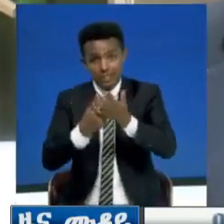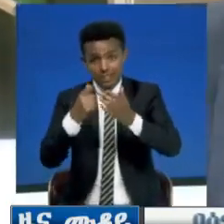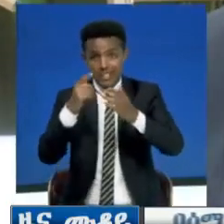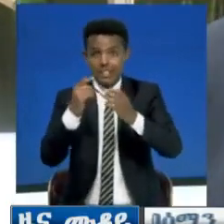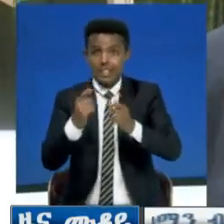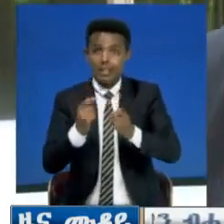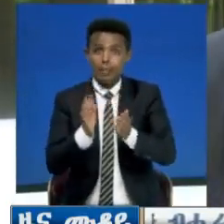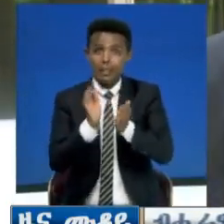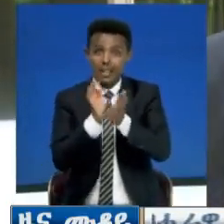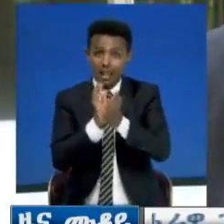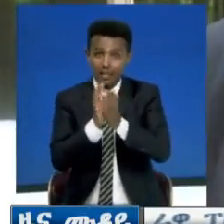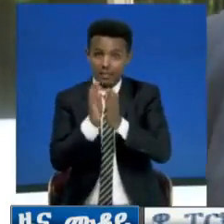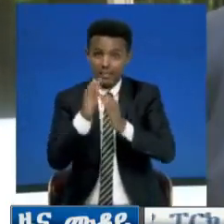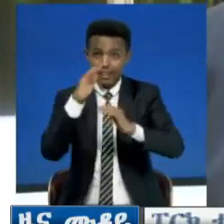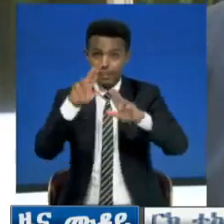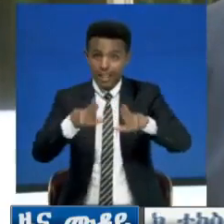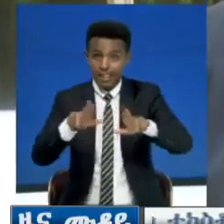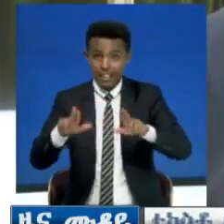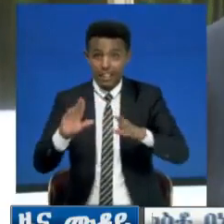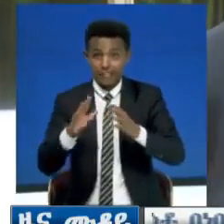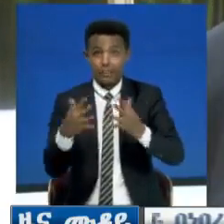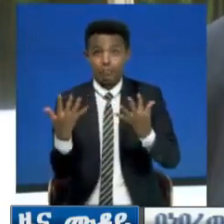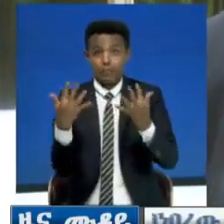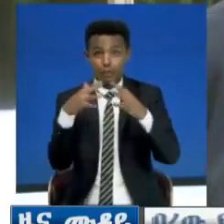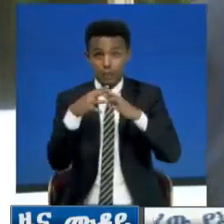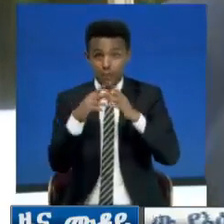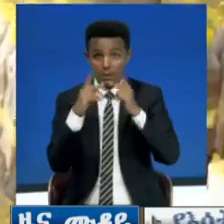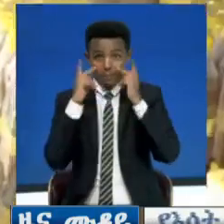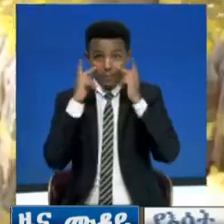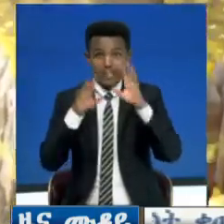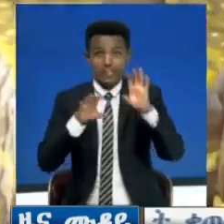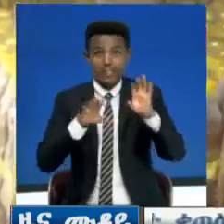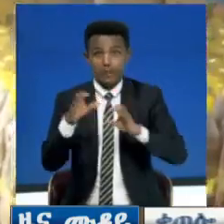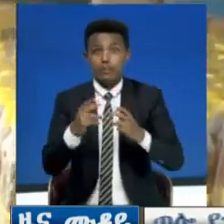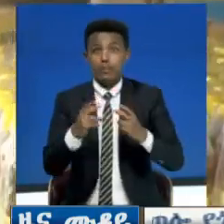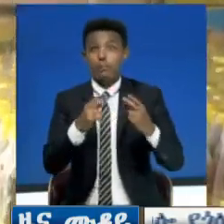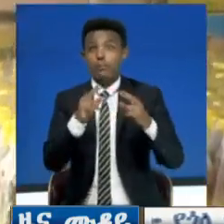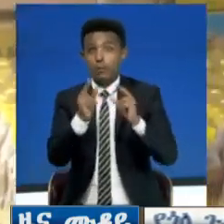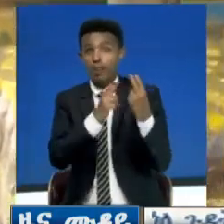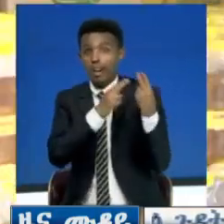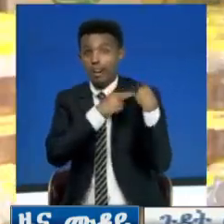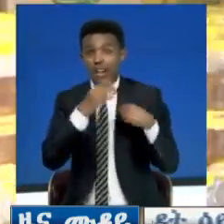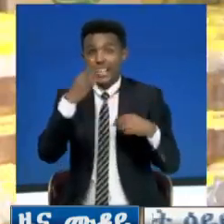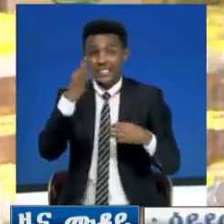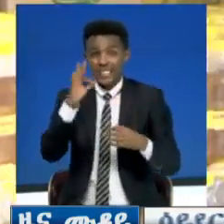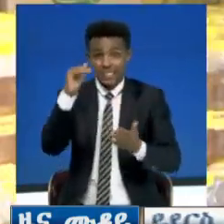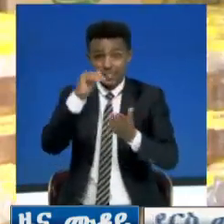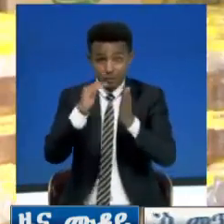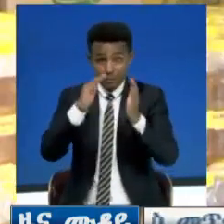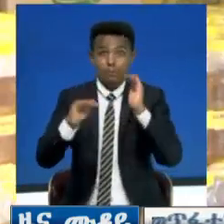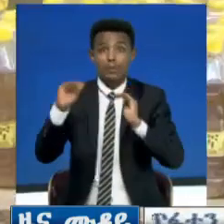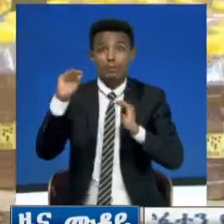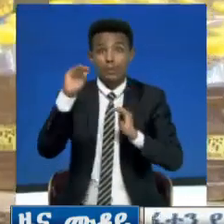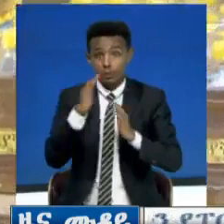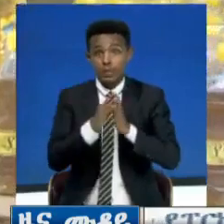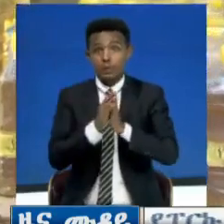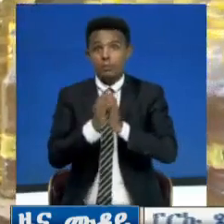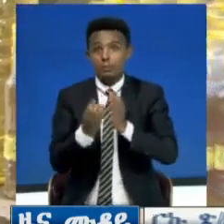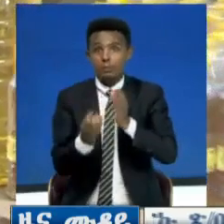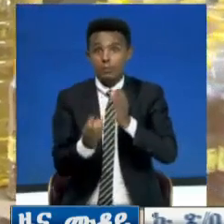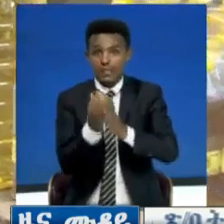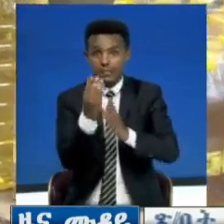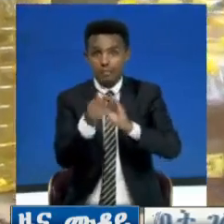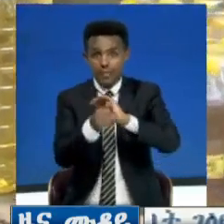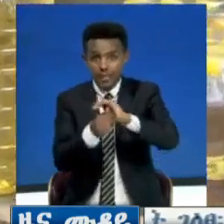በተቀናጀ መንገድ የሚሰራው ስራ ማሳያ ተደርጎ ሊወሰድ ይችላል። ቢሮ ኃላፊው 19000 በሚበልጡ ምርትን በደበቁና ዋጋ